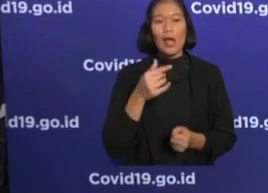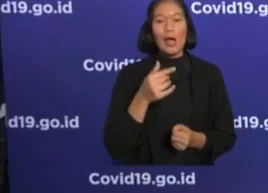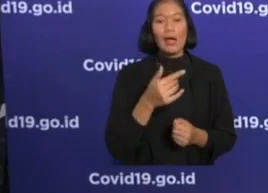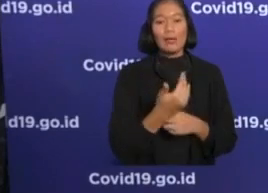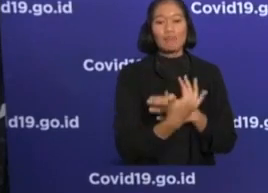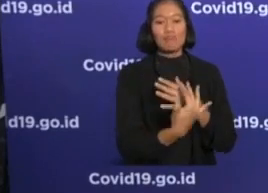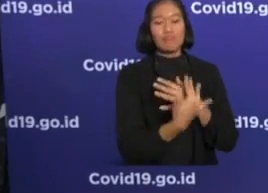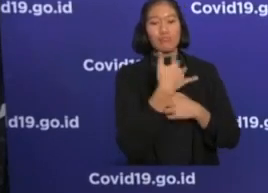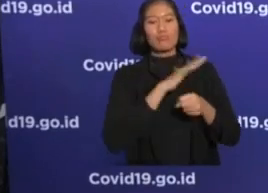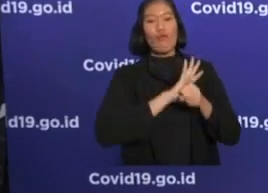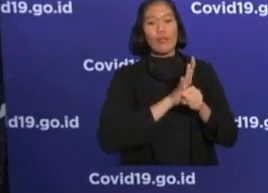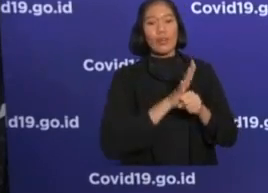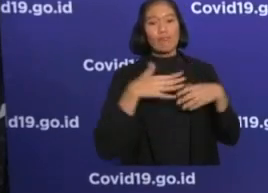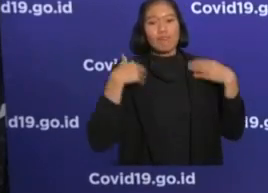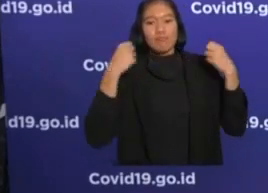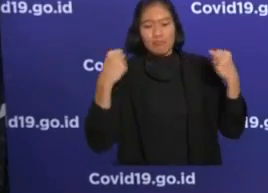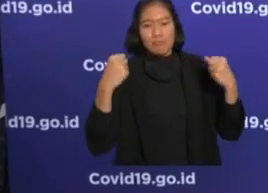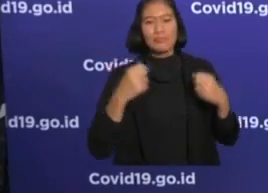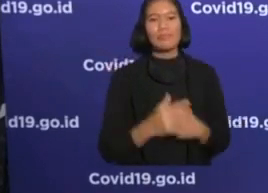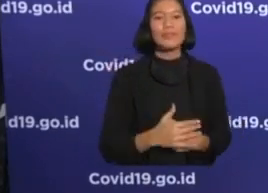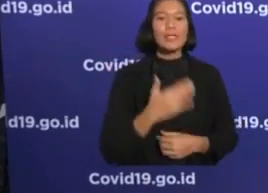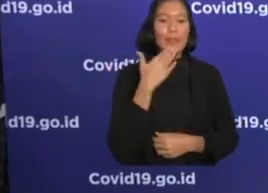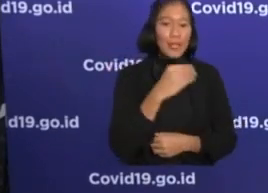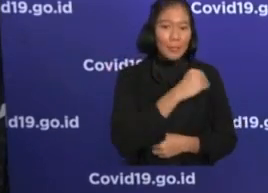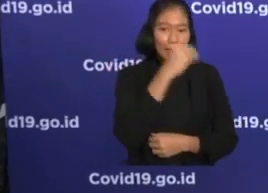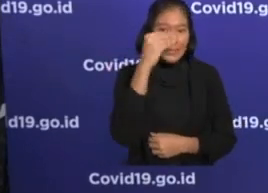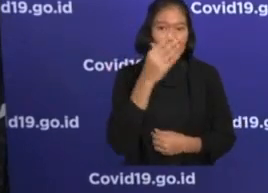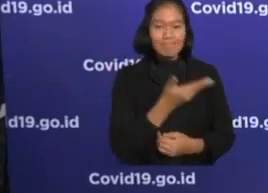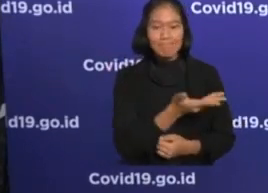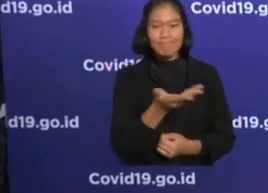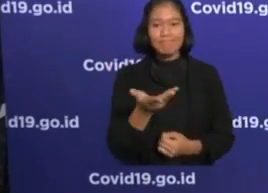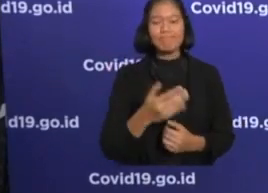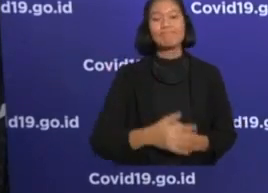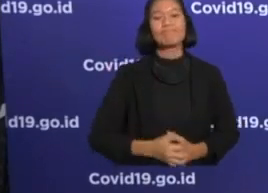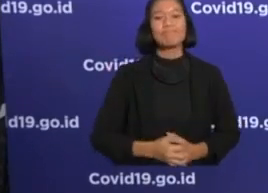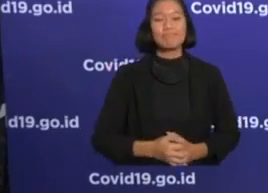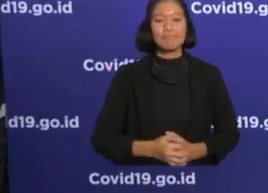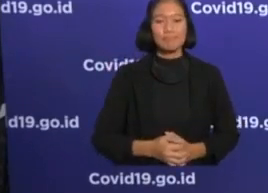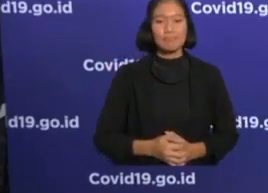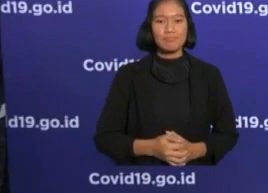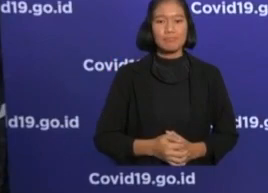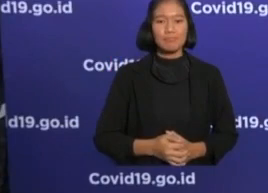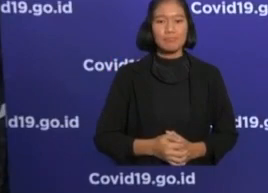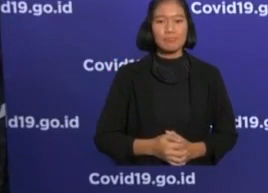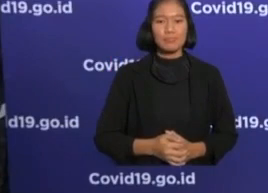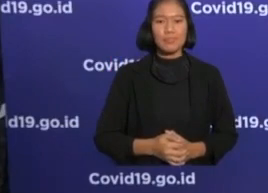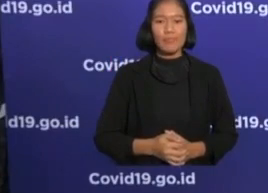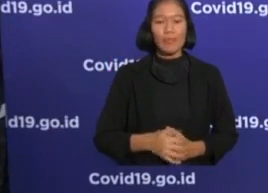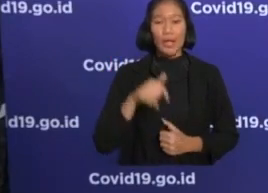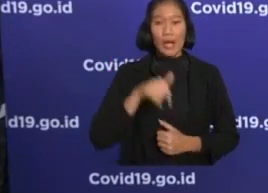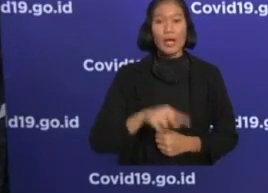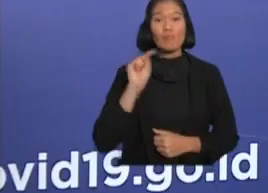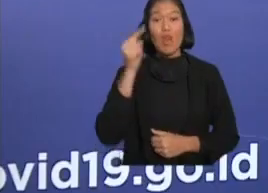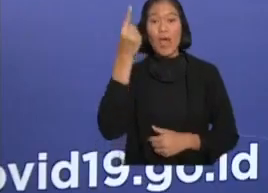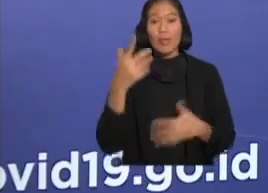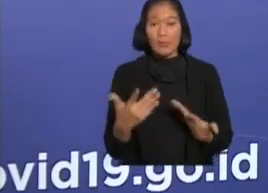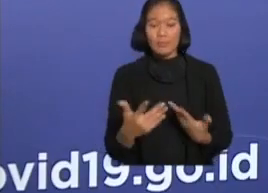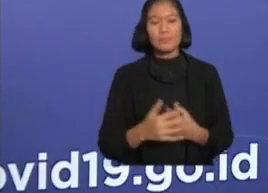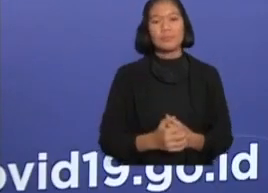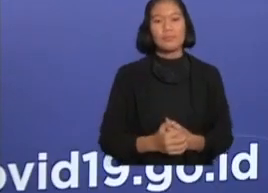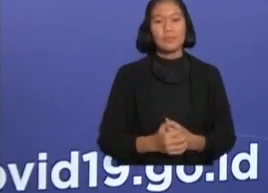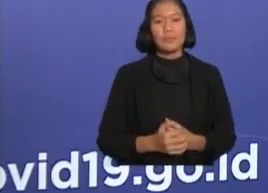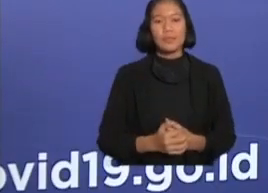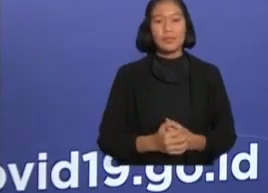kopisusu.mba Survivor Selamat pagi Prof Selamat pagi Pak Rizkita lagi baik kita akan mulai dengan